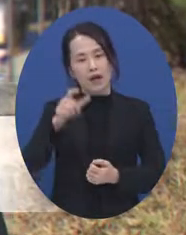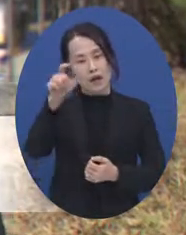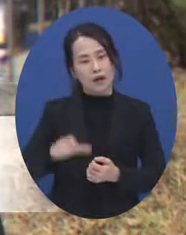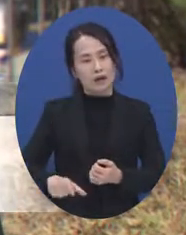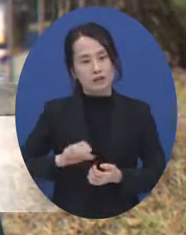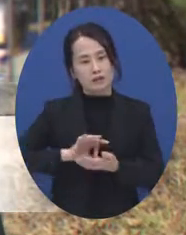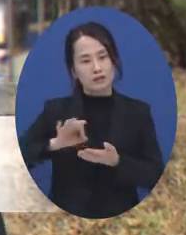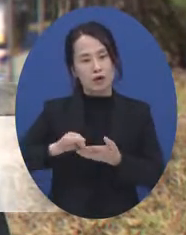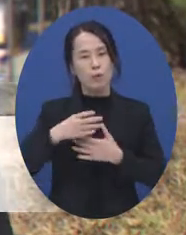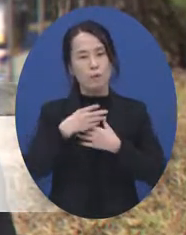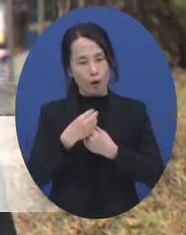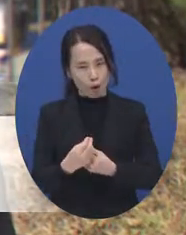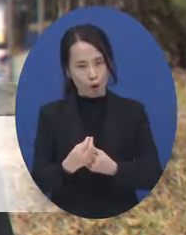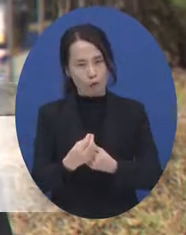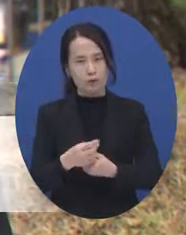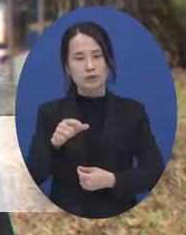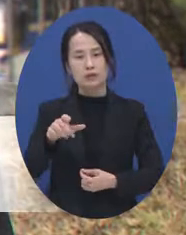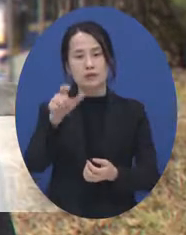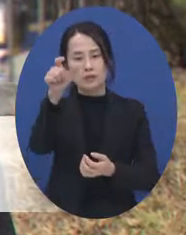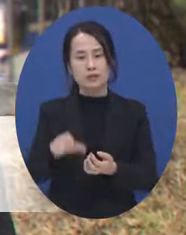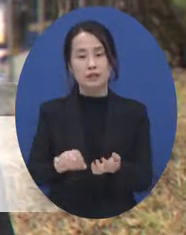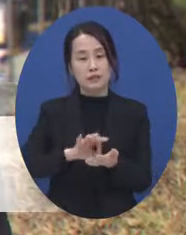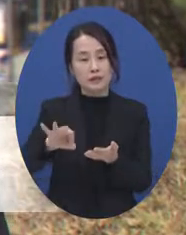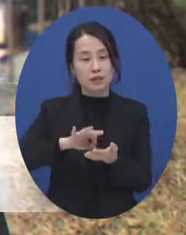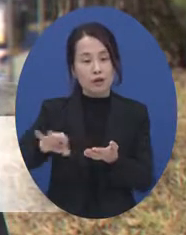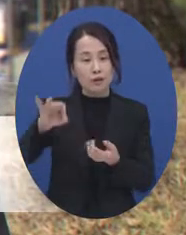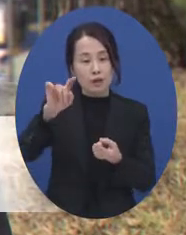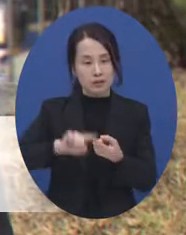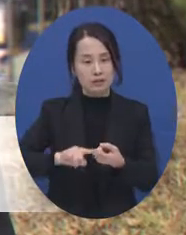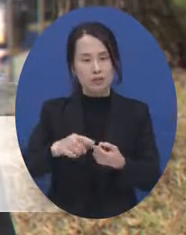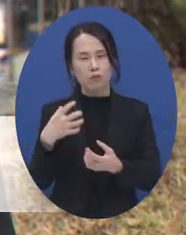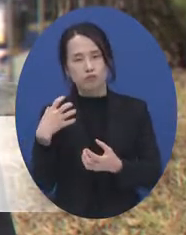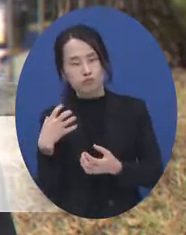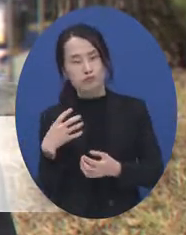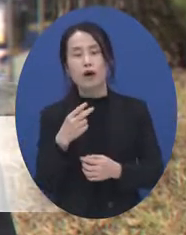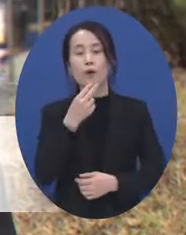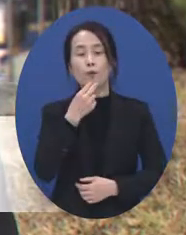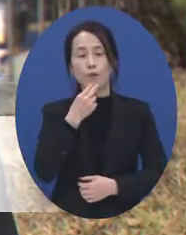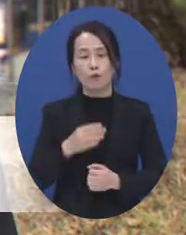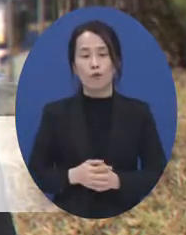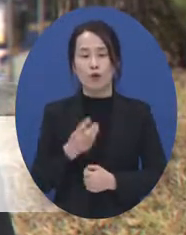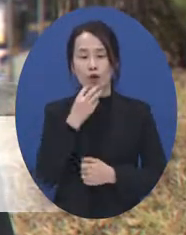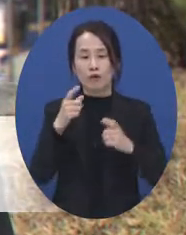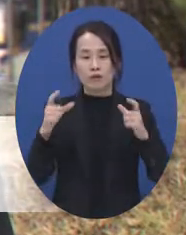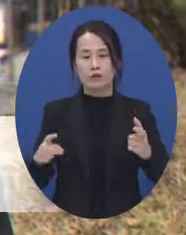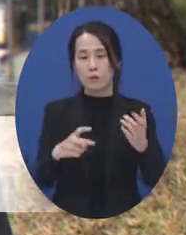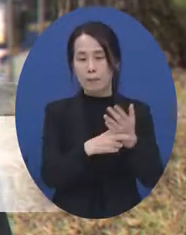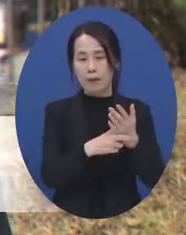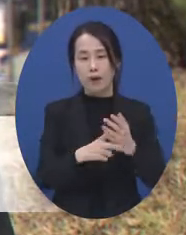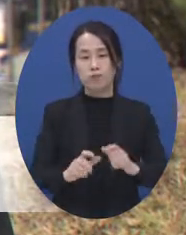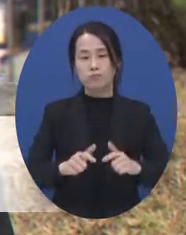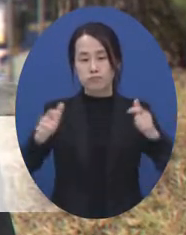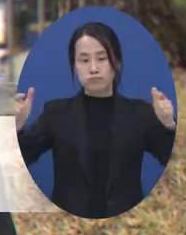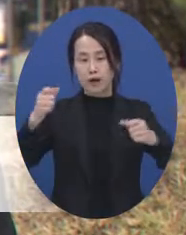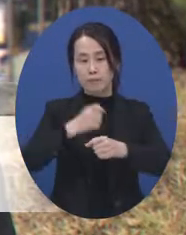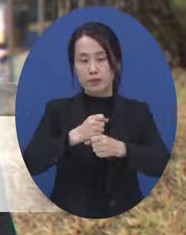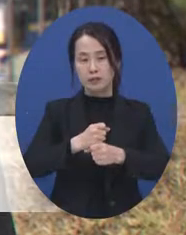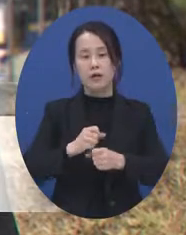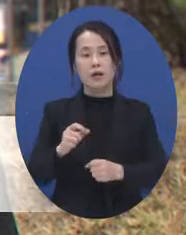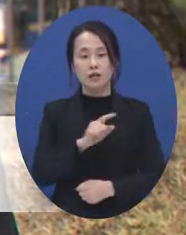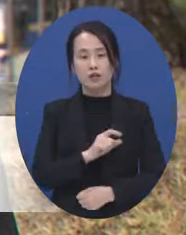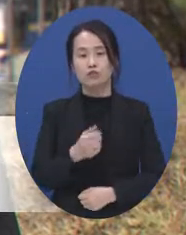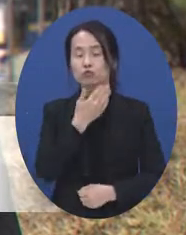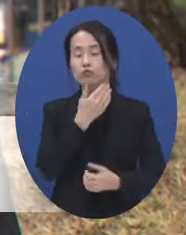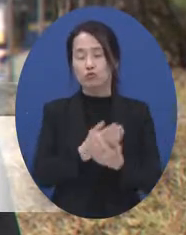일반 도민들에게도 친숙하게 다가갔기 때문에 이 카드 사용에 대해서 부담스럽게 느끼지 않았고 이것이 저희 지역화폐가 확대 발행할 수